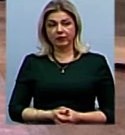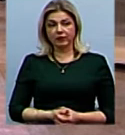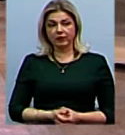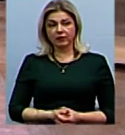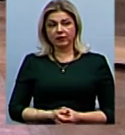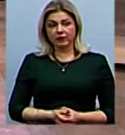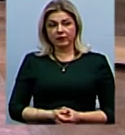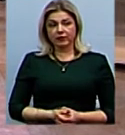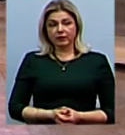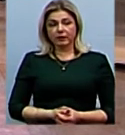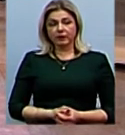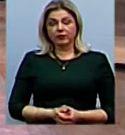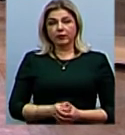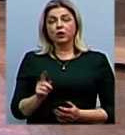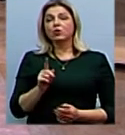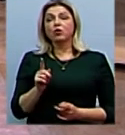этом нарушені права